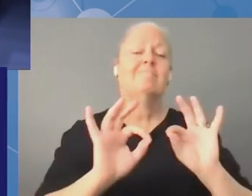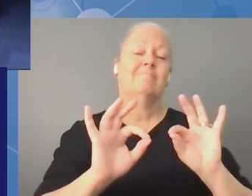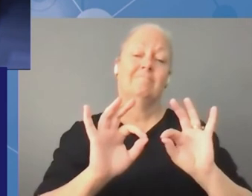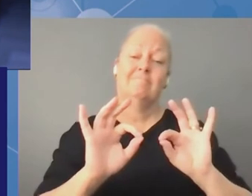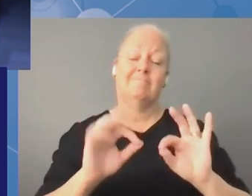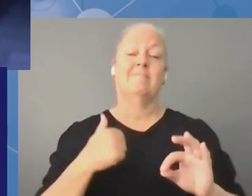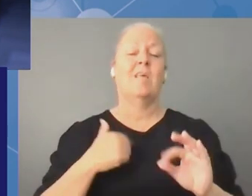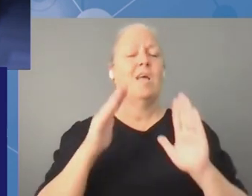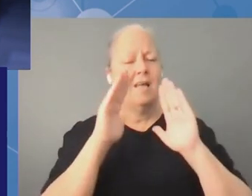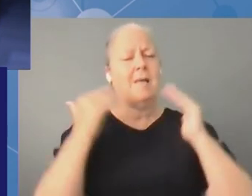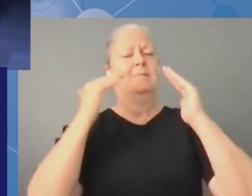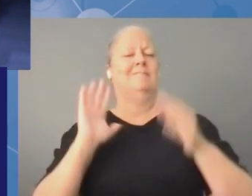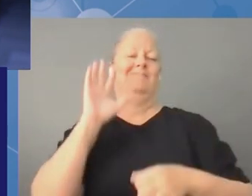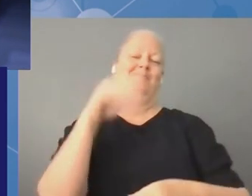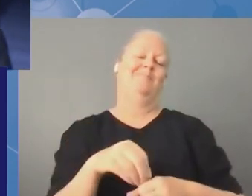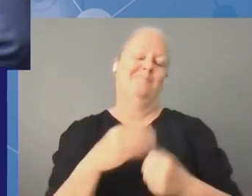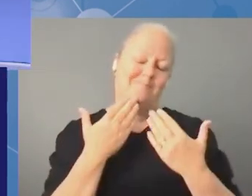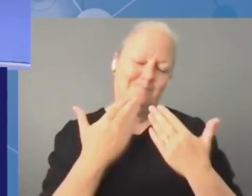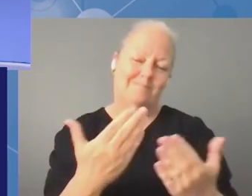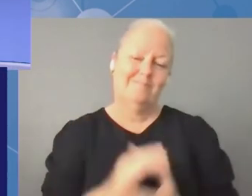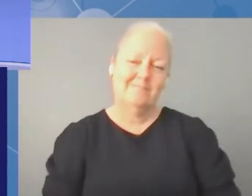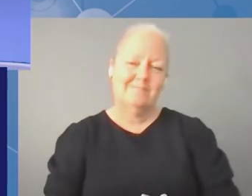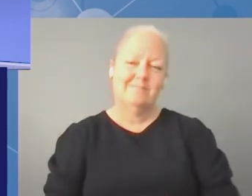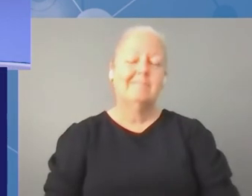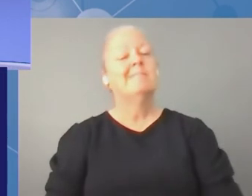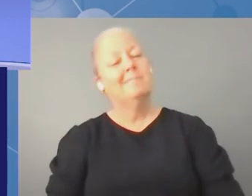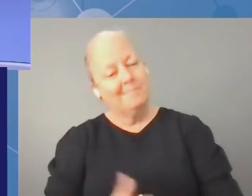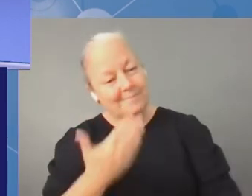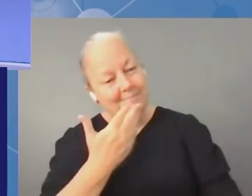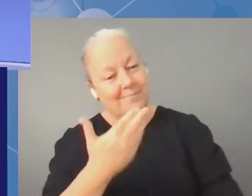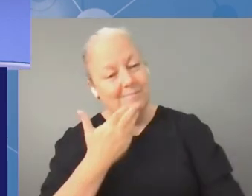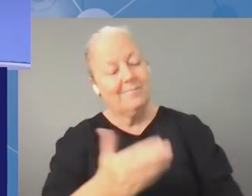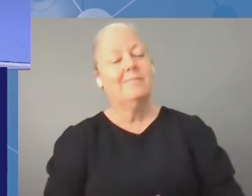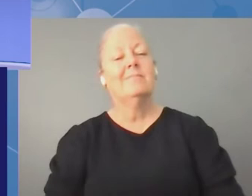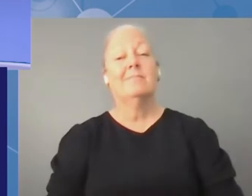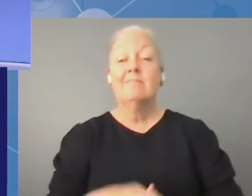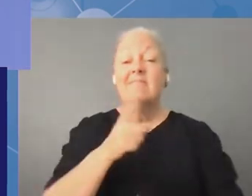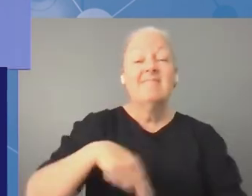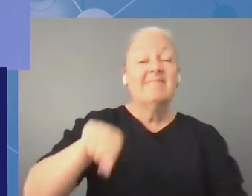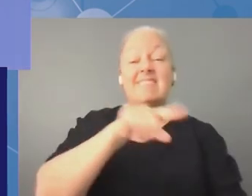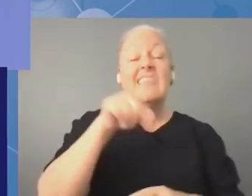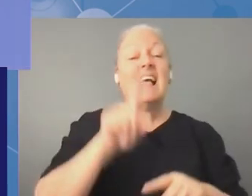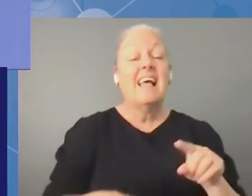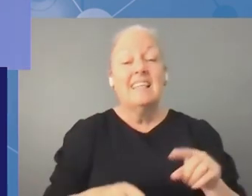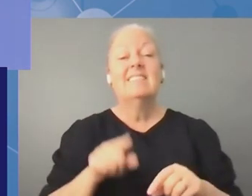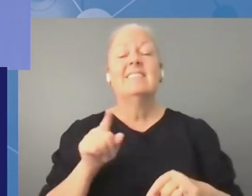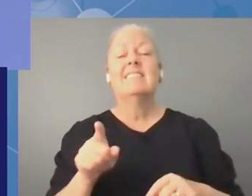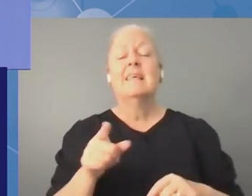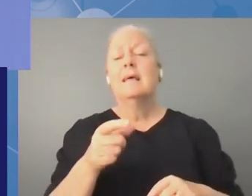إلى دور الأمانة وكل المنظمين للحدث. أنا بالفعل فخور على أنني شاركت